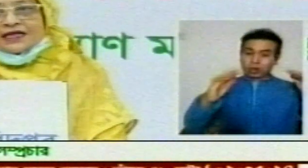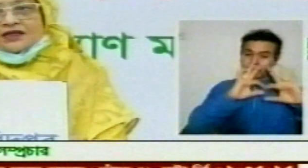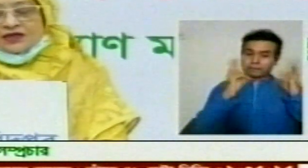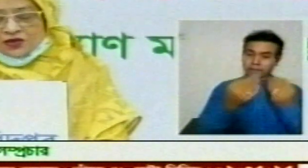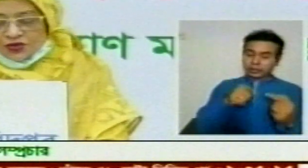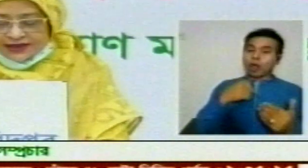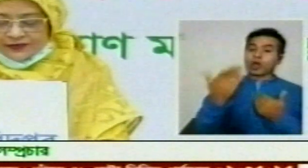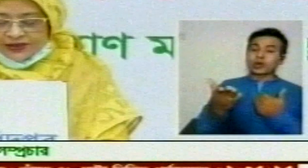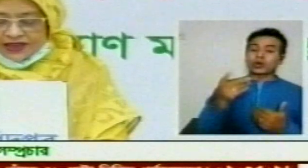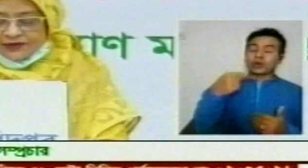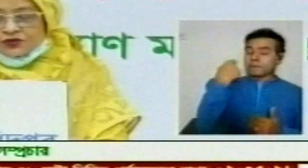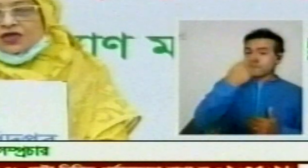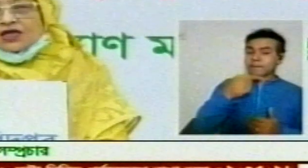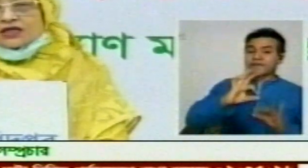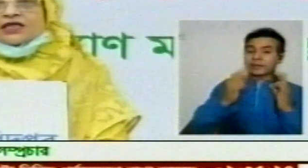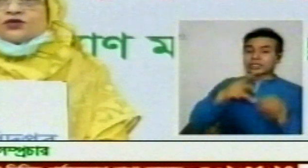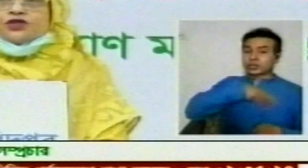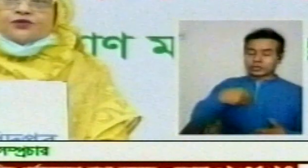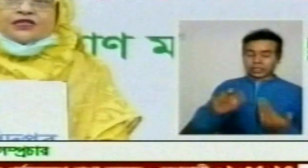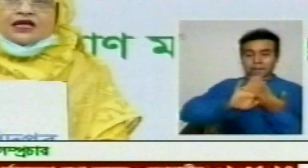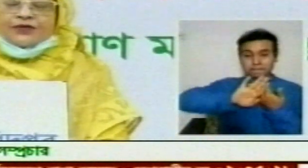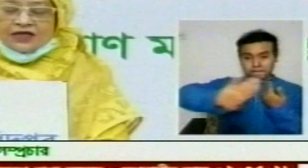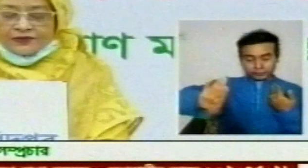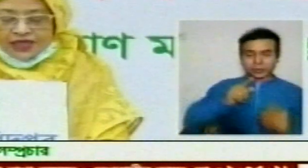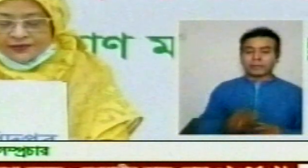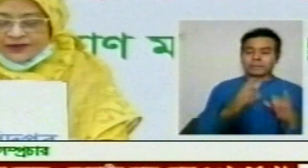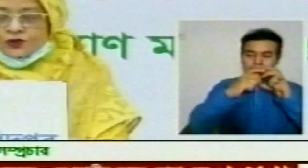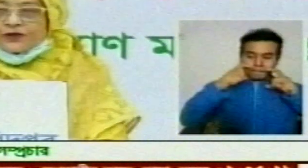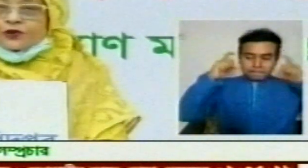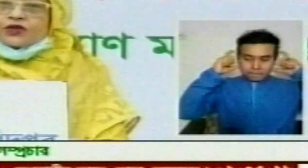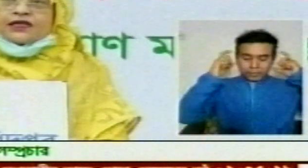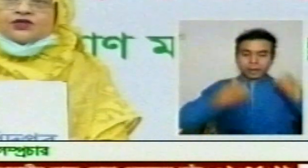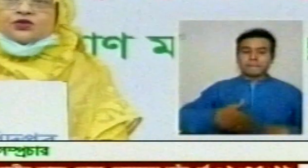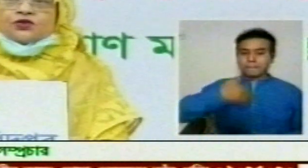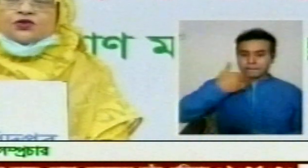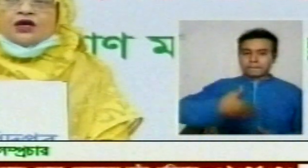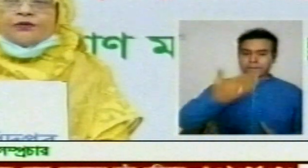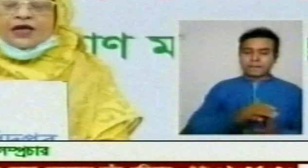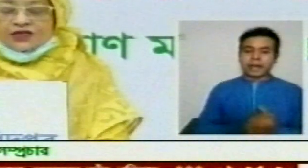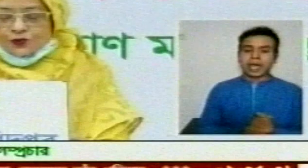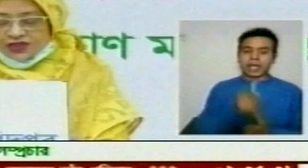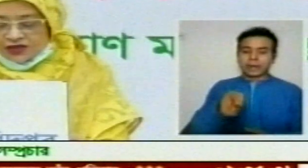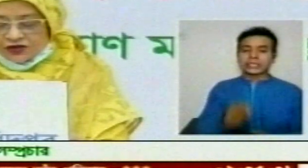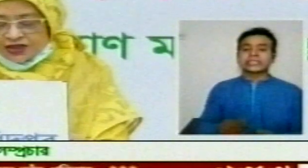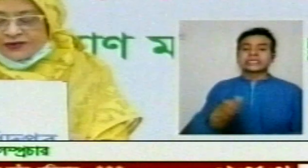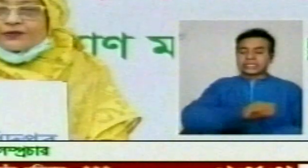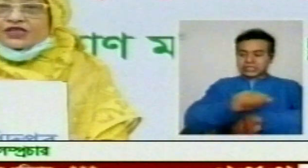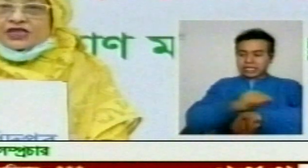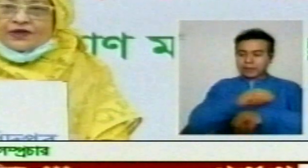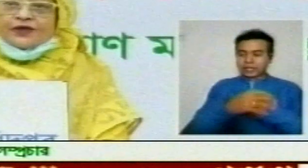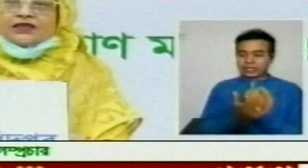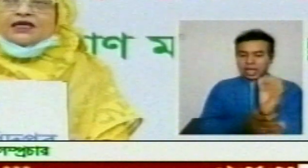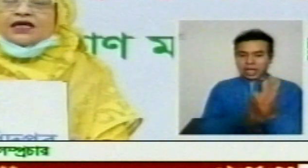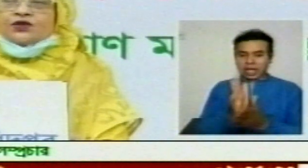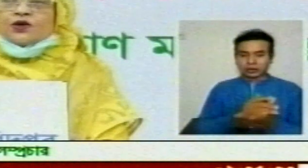থাকা যায় ঘরে থাকবেন, এবং স্বাস্থ্য নিয়ম যা আমরা বারবার বলি প্রত্যেকের জন্য, মাস্ক পরিধান করা, বারবার